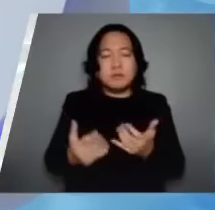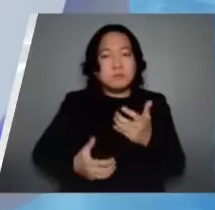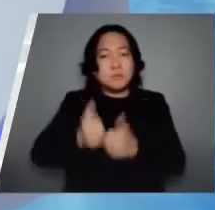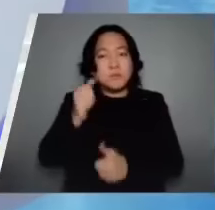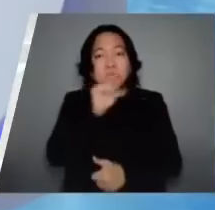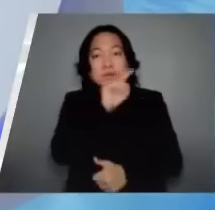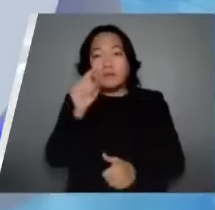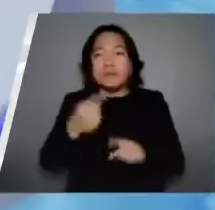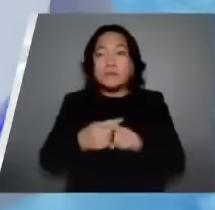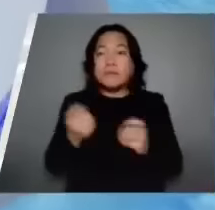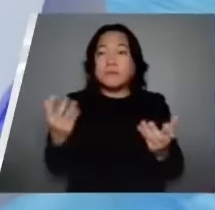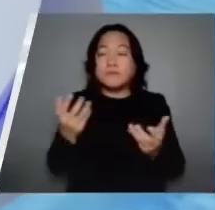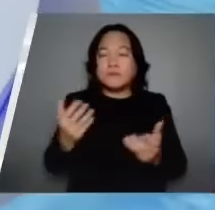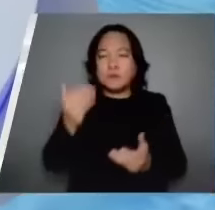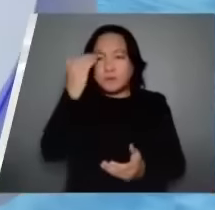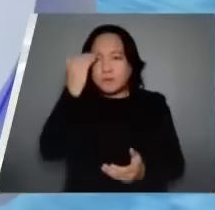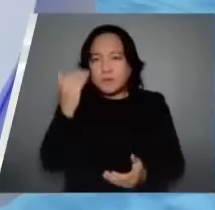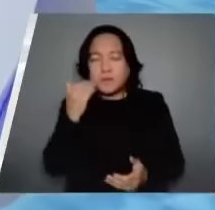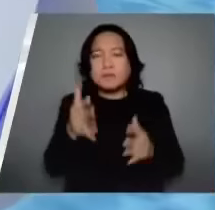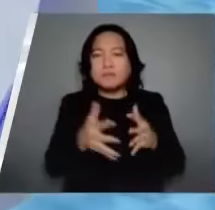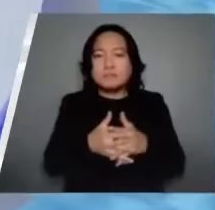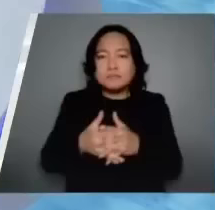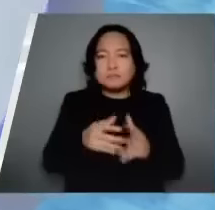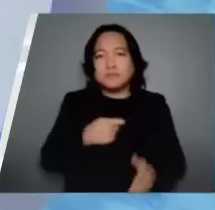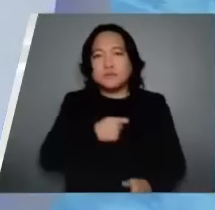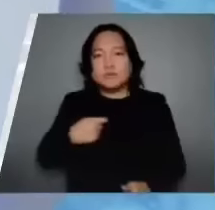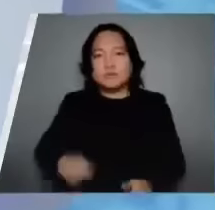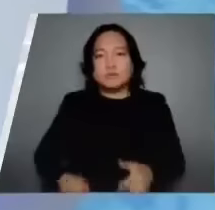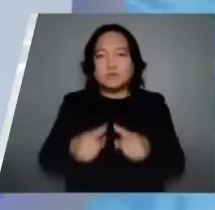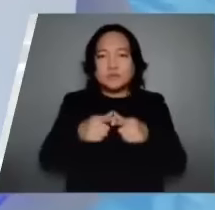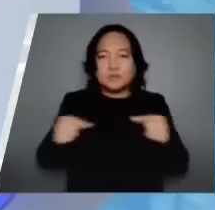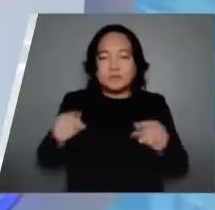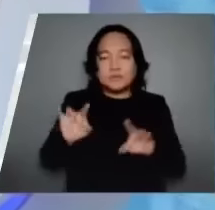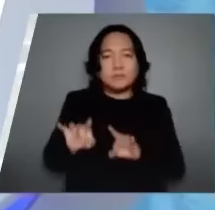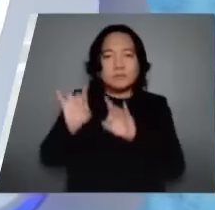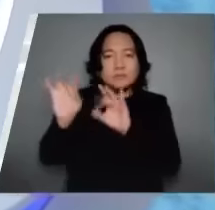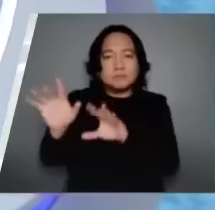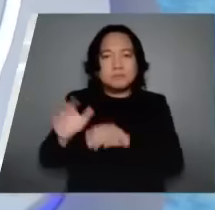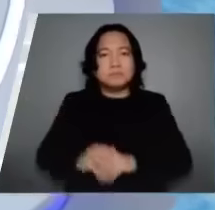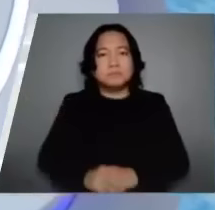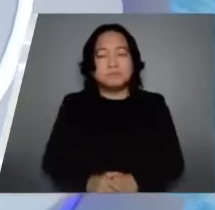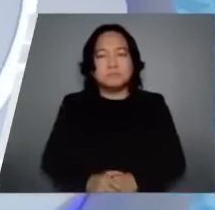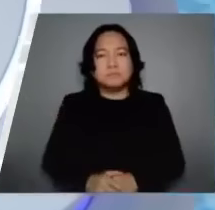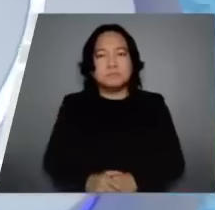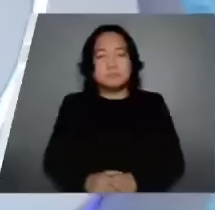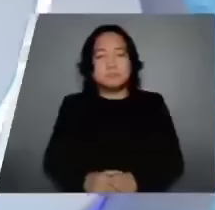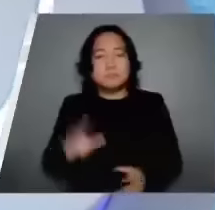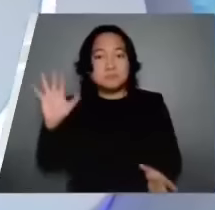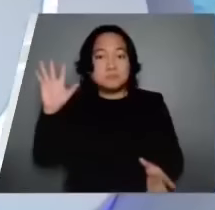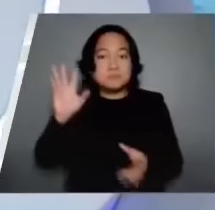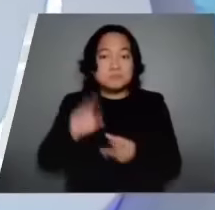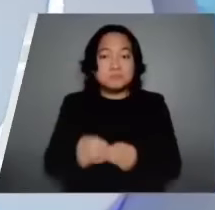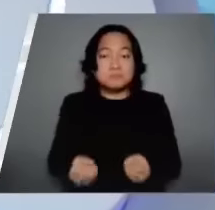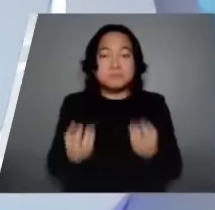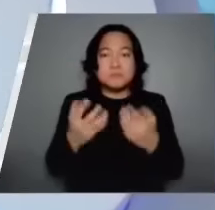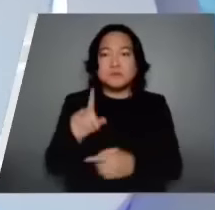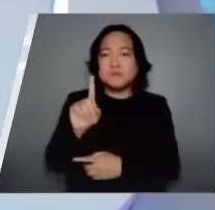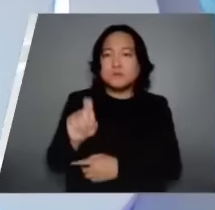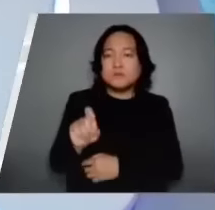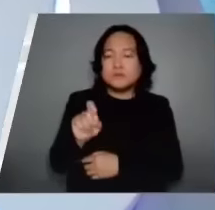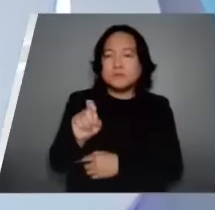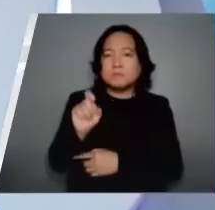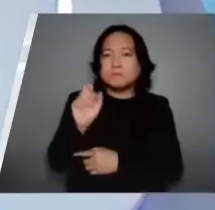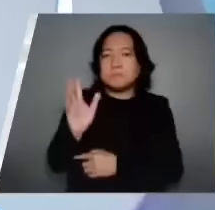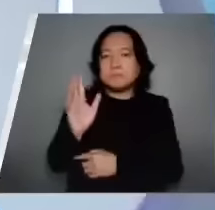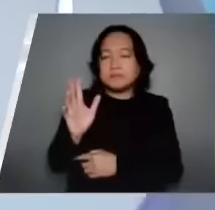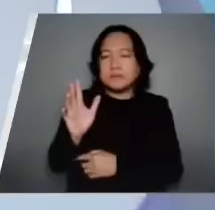Korea, Amerika, China, Japan at Australia. Nagresulta po yan sa mahigit 157 billion pesos na